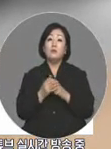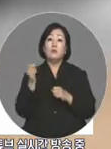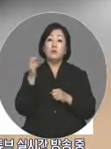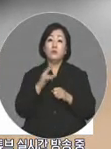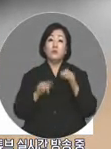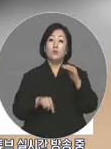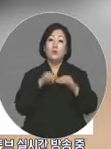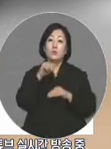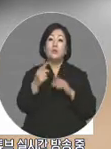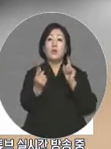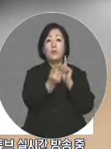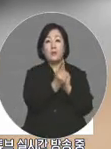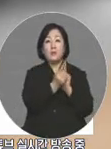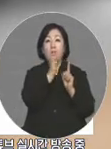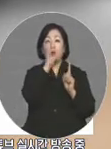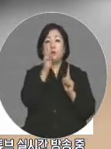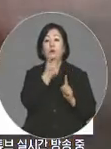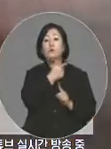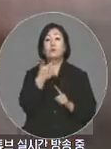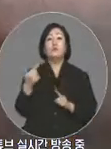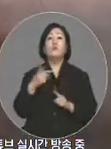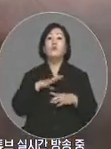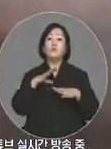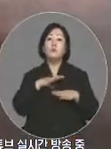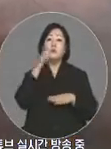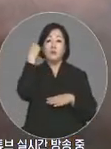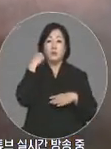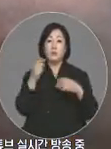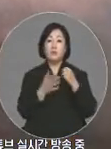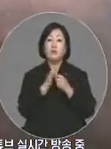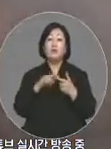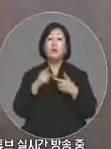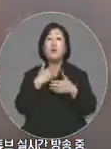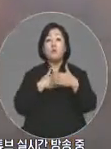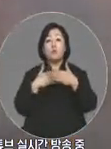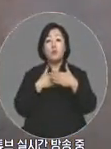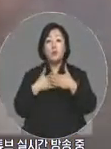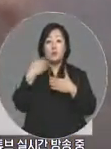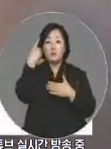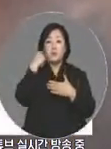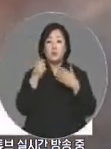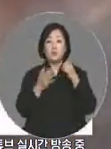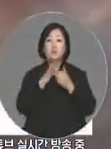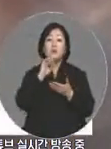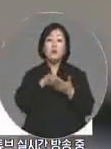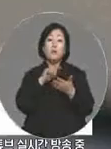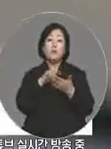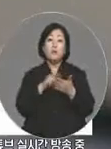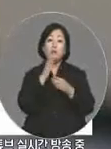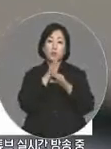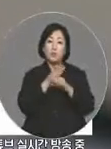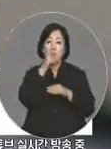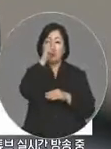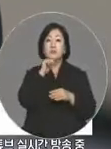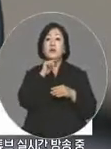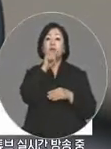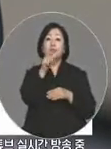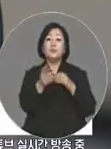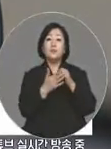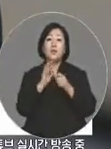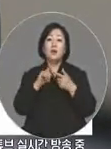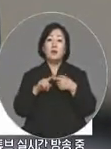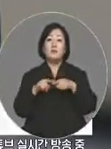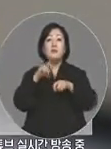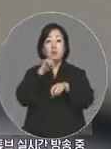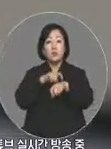나갈 때 마주칠까 봐 그것도 불안하고 불안감을 지울 수 없던 A씨 가족은 위급 상황에 경찰이 출동하는 스마트워치를